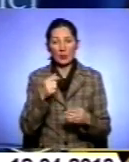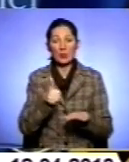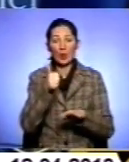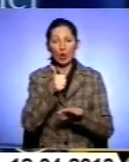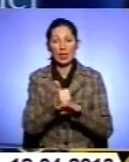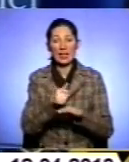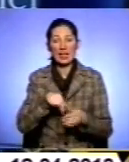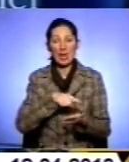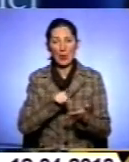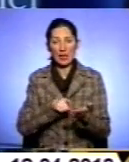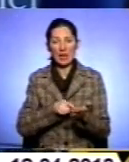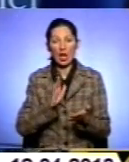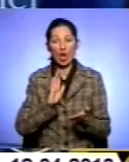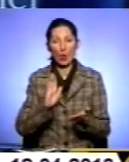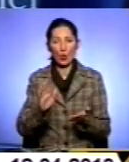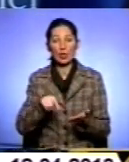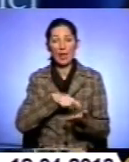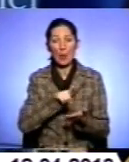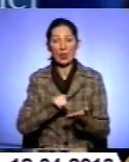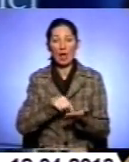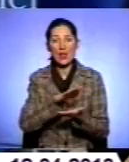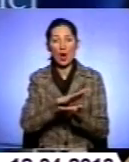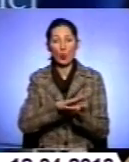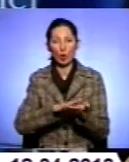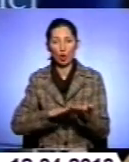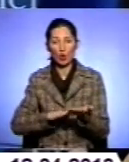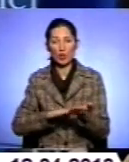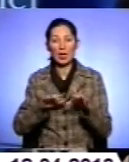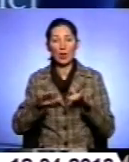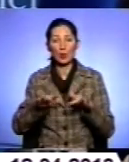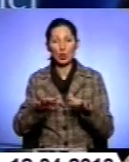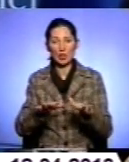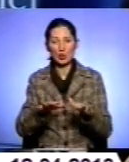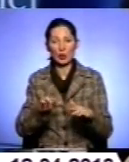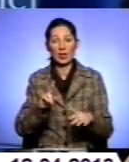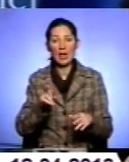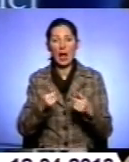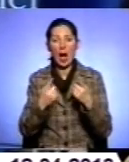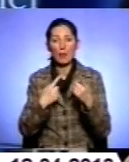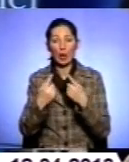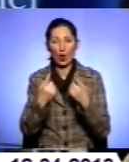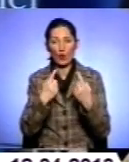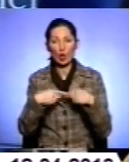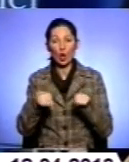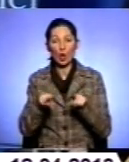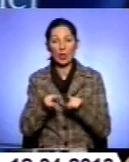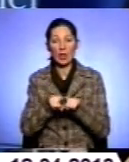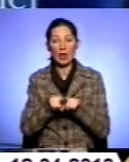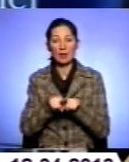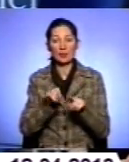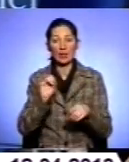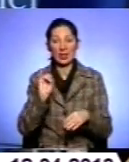пріоритетних питань буде питання продовження процесу як переговорного, так